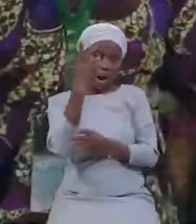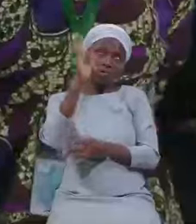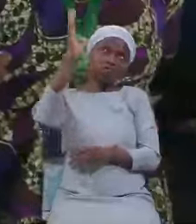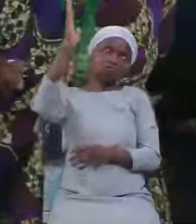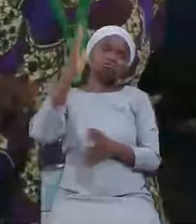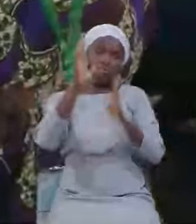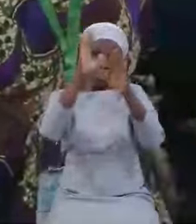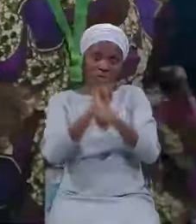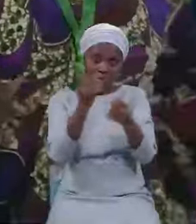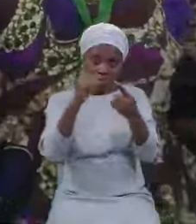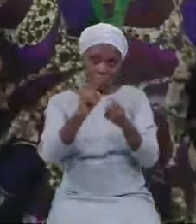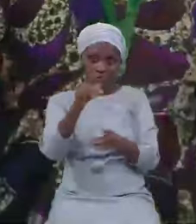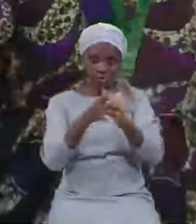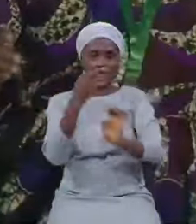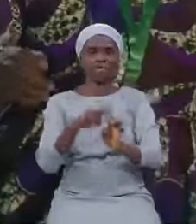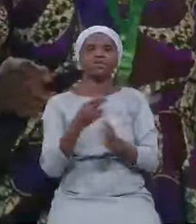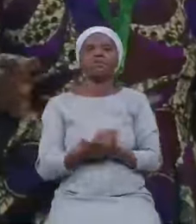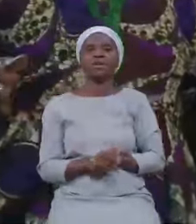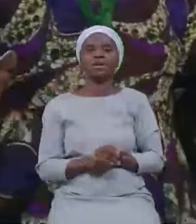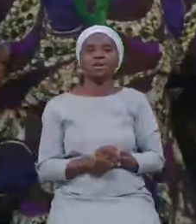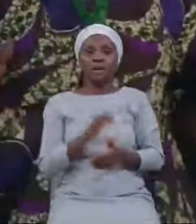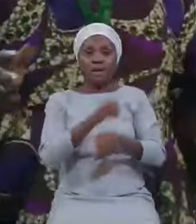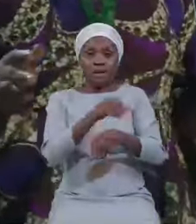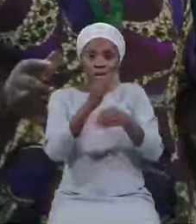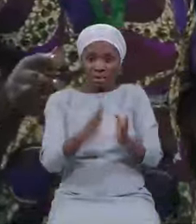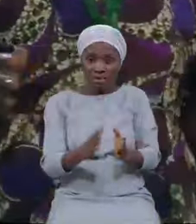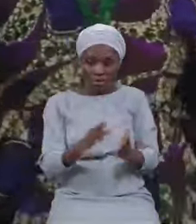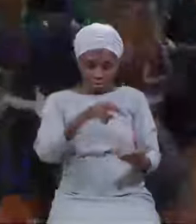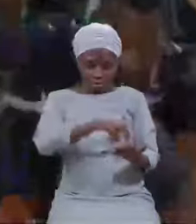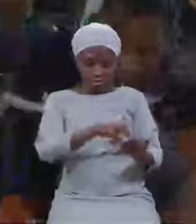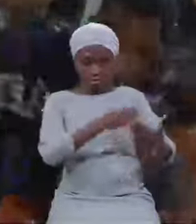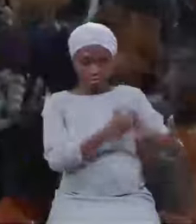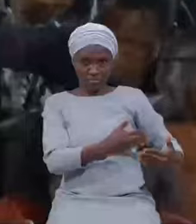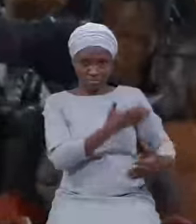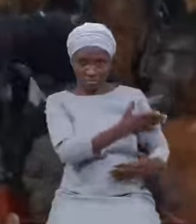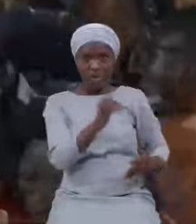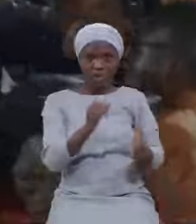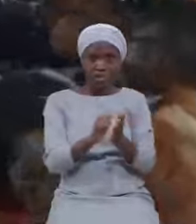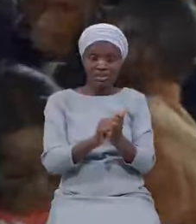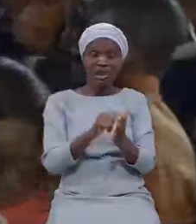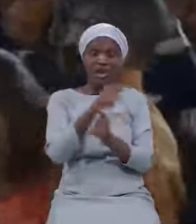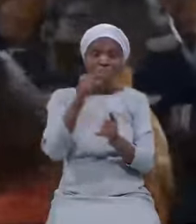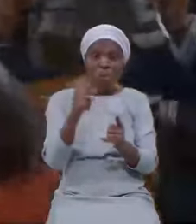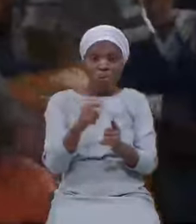Conseiller, restez à côté d'eux pour que lorsque nous aurons fini la prière